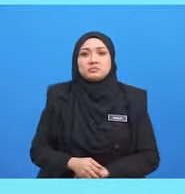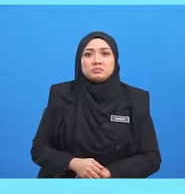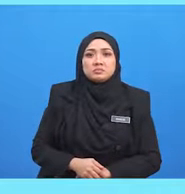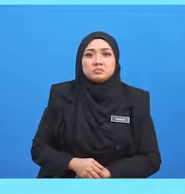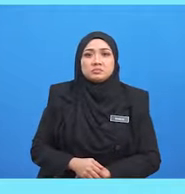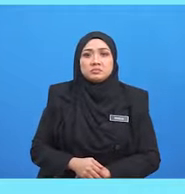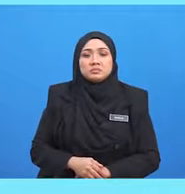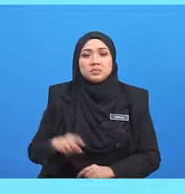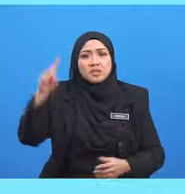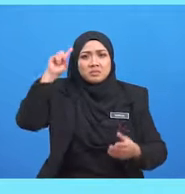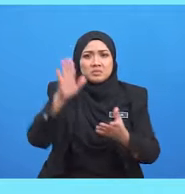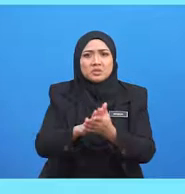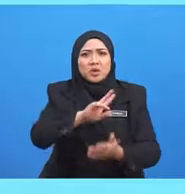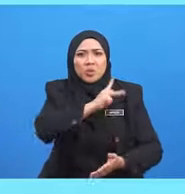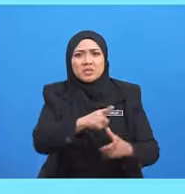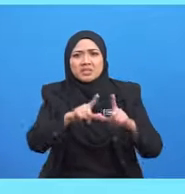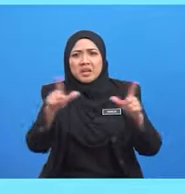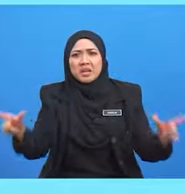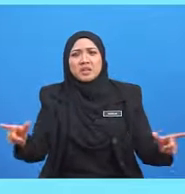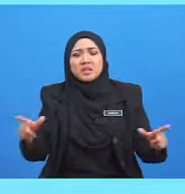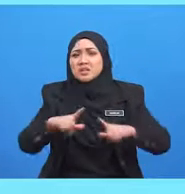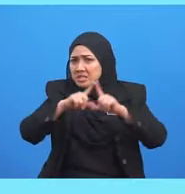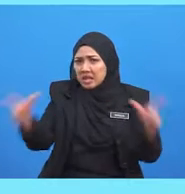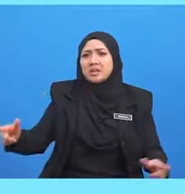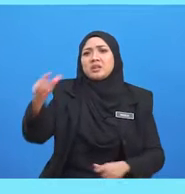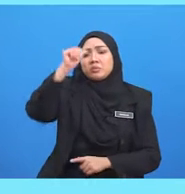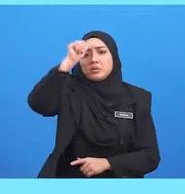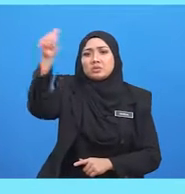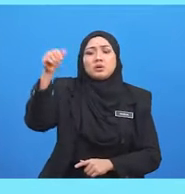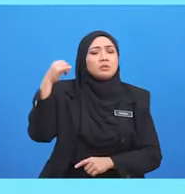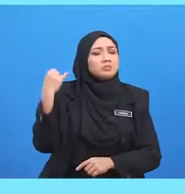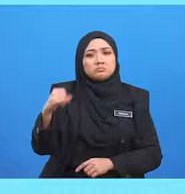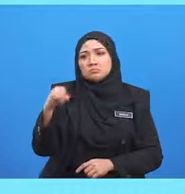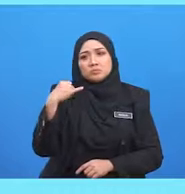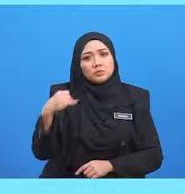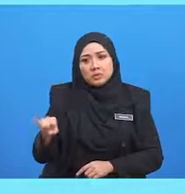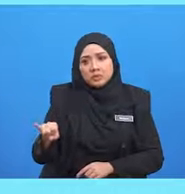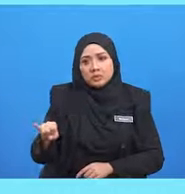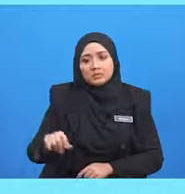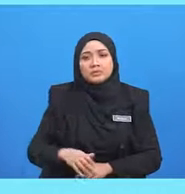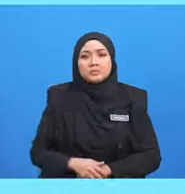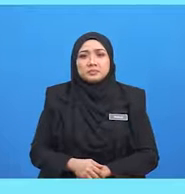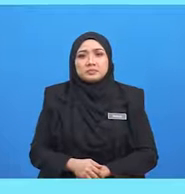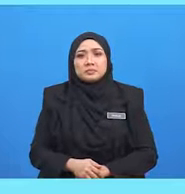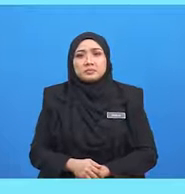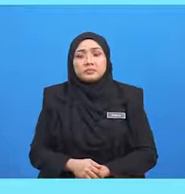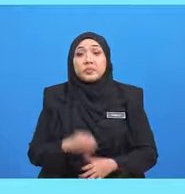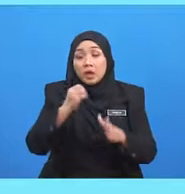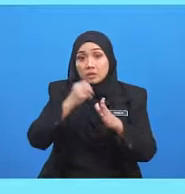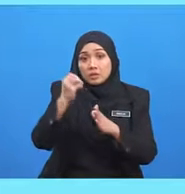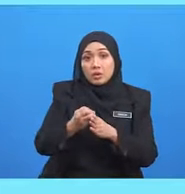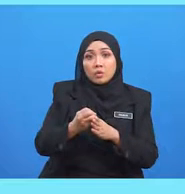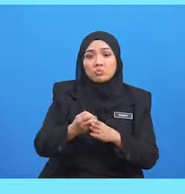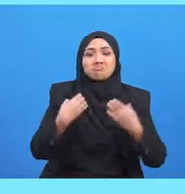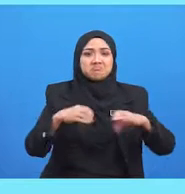alam. Jadi murid-murid, jangan sesekali ada rasa dalam hati untuk merasai ada kuasa